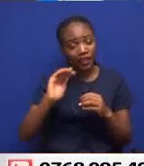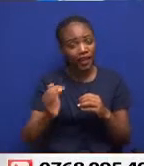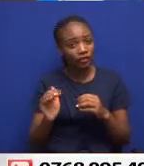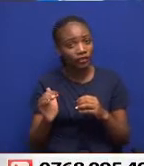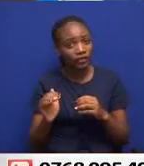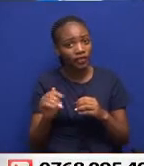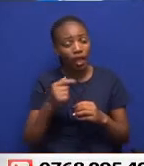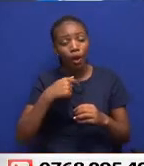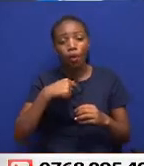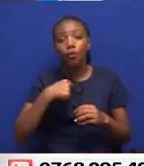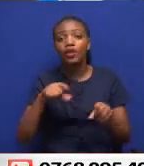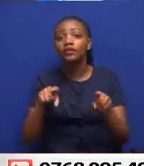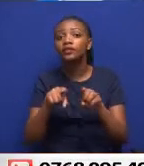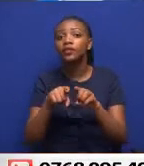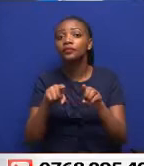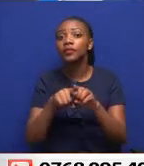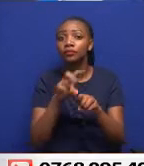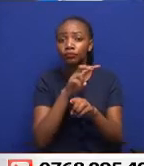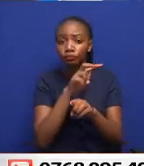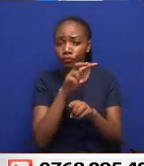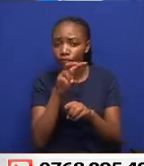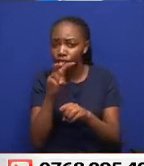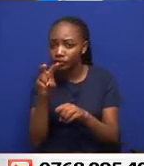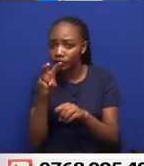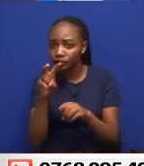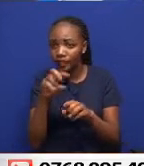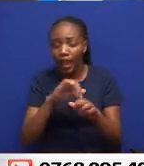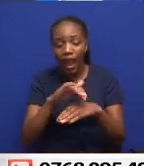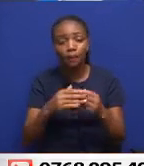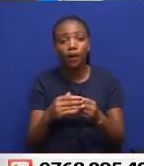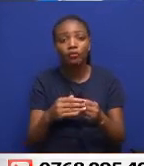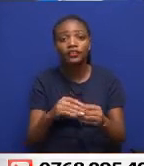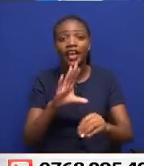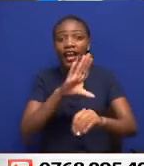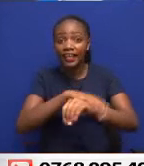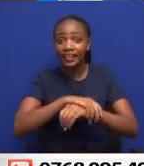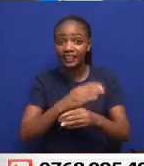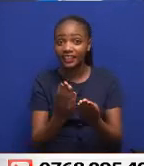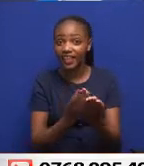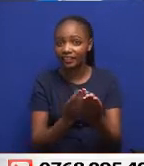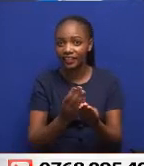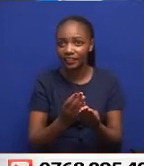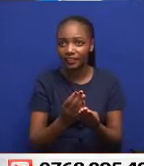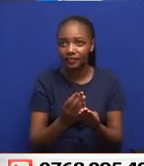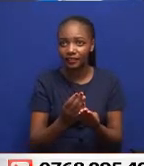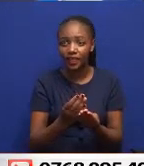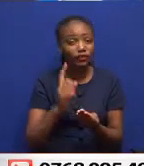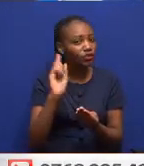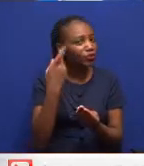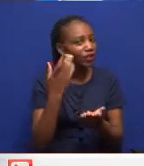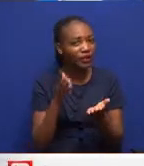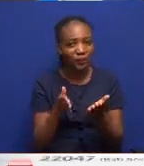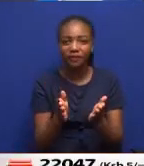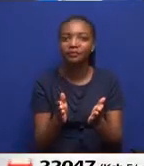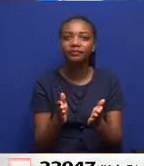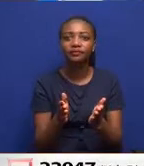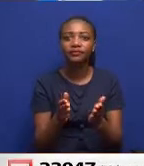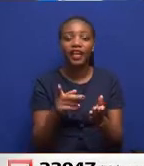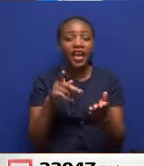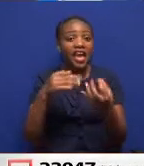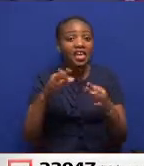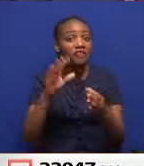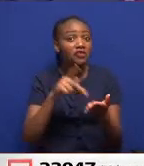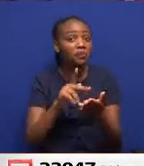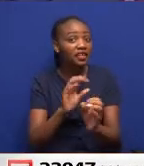also looked at it was the only way to access services. So in Bomet, it was the only way. If you don't pay, you don't